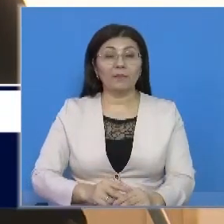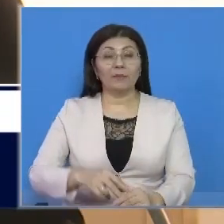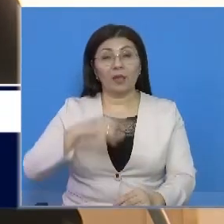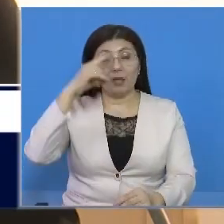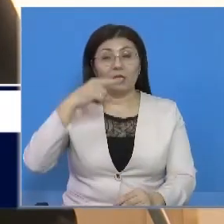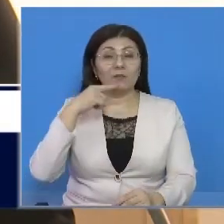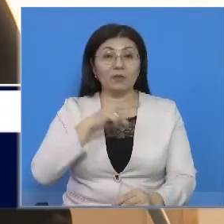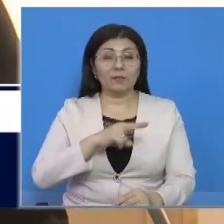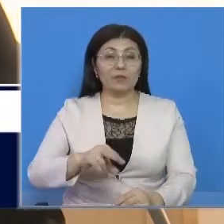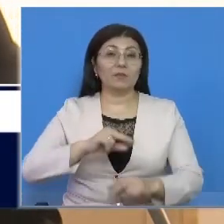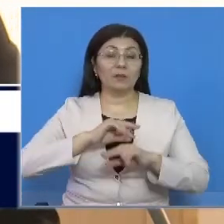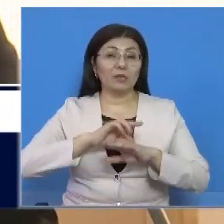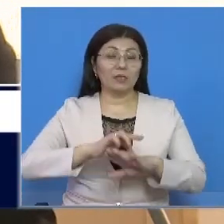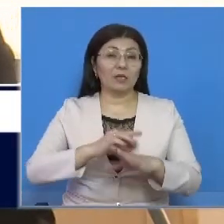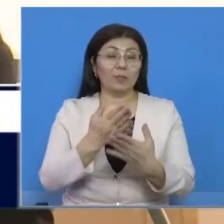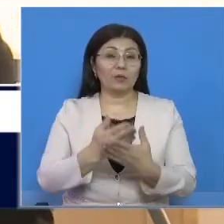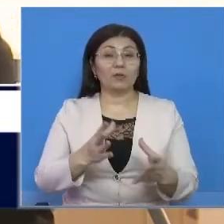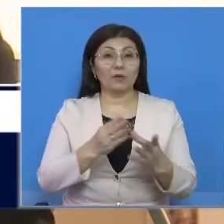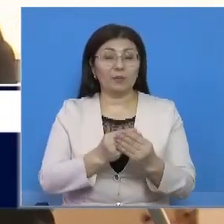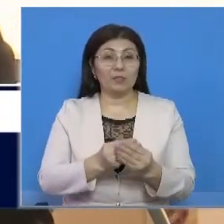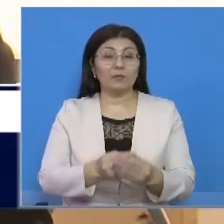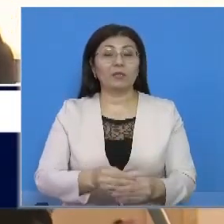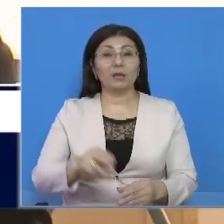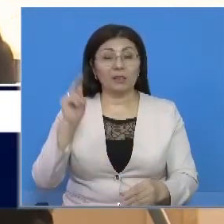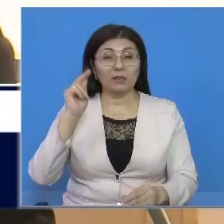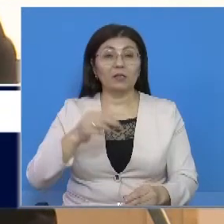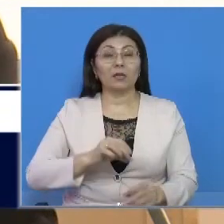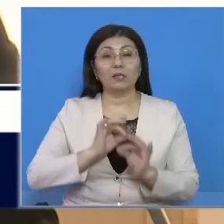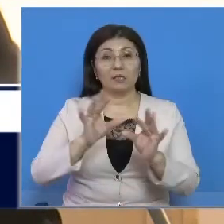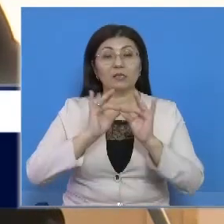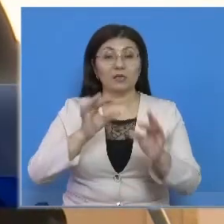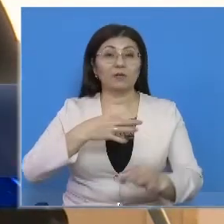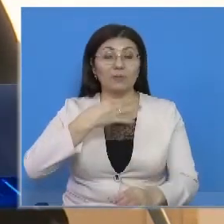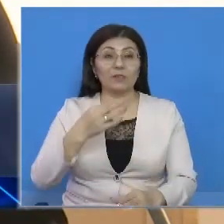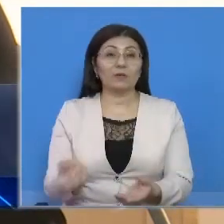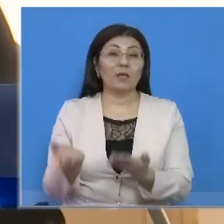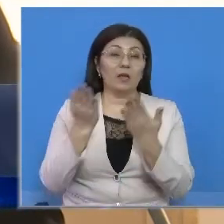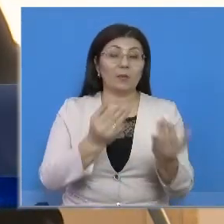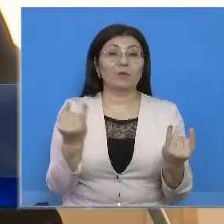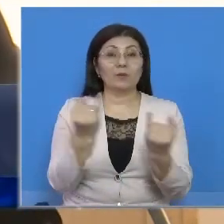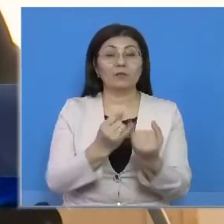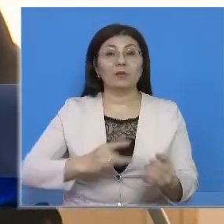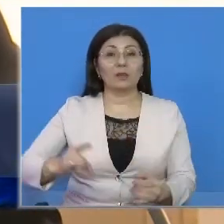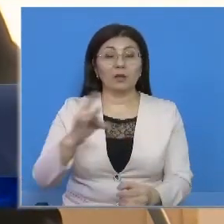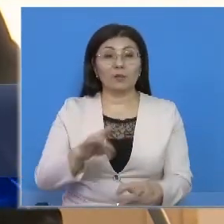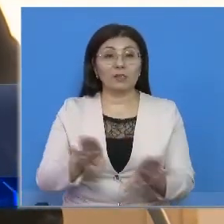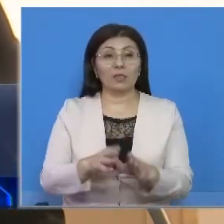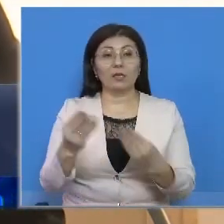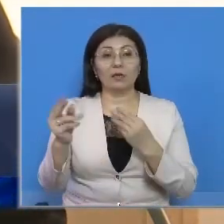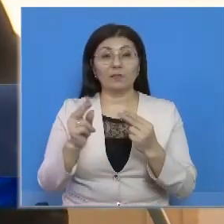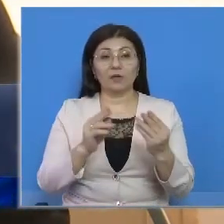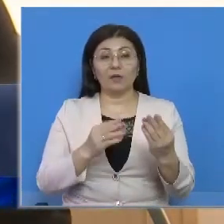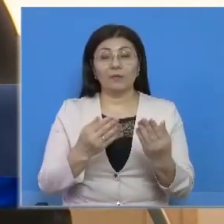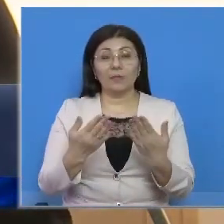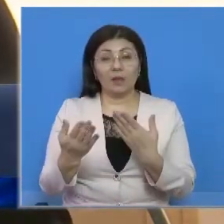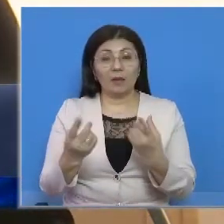мастер-классы работают в творческом направлении проводят коучинги делятся своим опытом приезжают гости из районов в области такие семинары В нашей школе